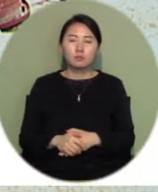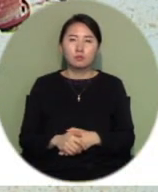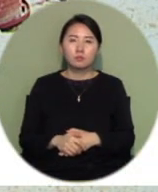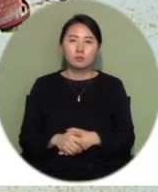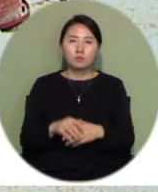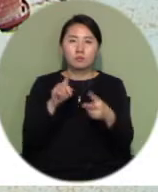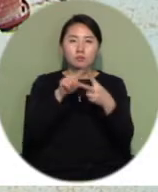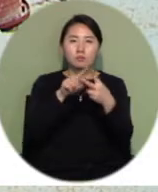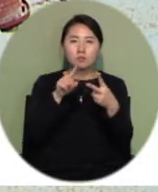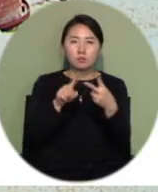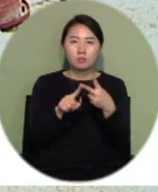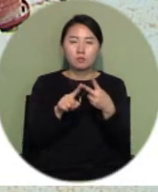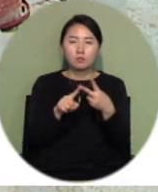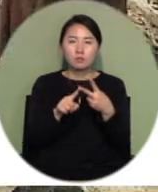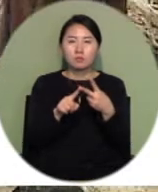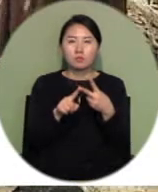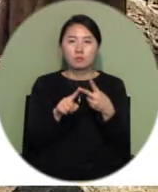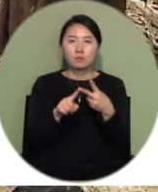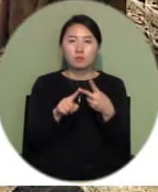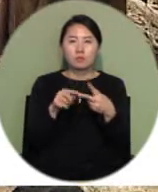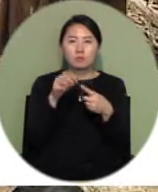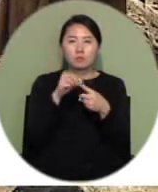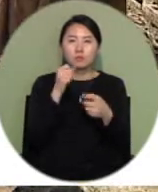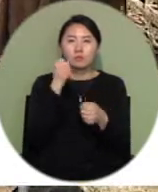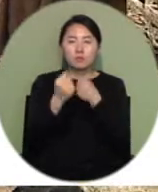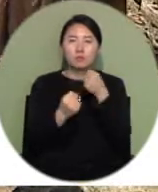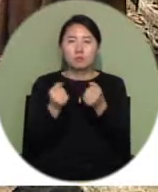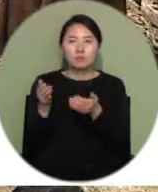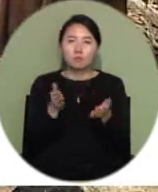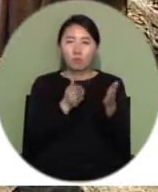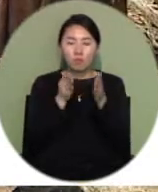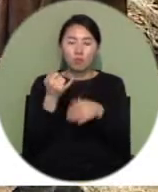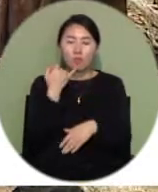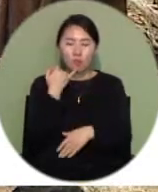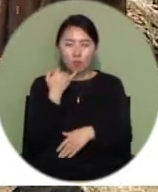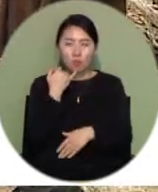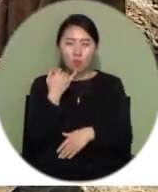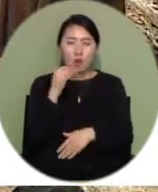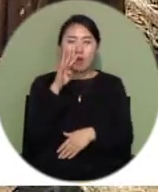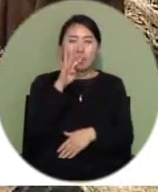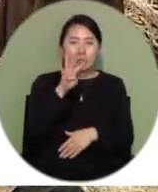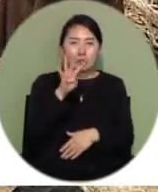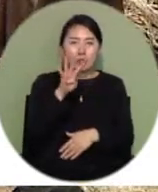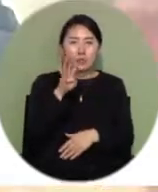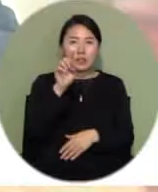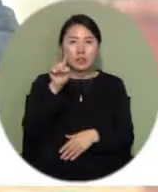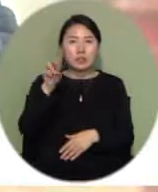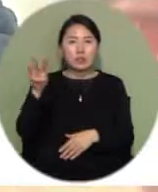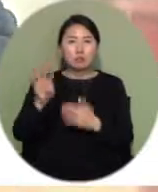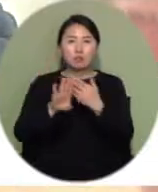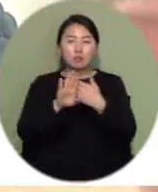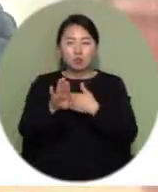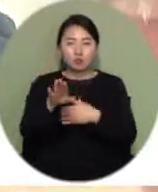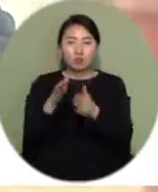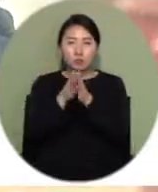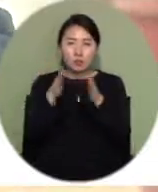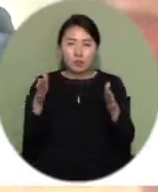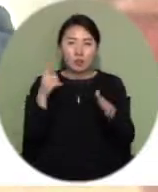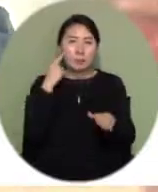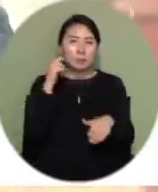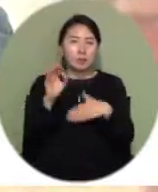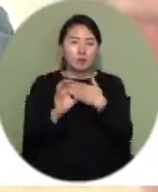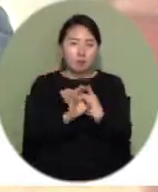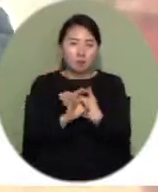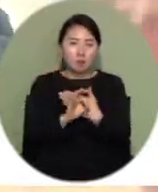정말 두 가지로 뭐 이쪽에 행복주택이 되는데 자전거길은 저희들이 막는 게 아니다. 4월 총선 이후에 하라는 거고요. 네. 그다음에 만약에